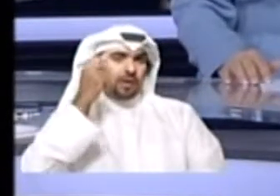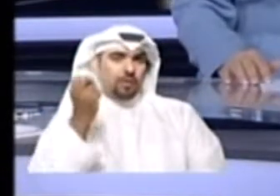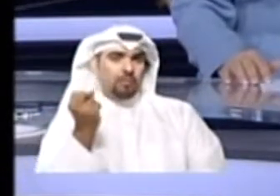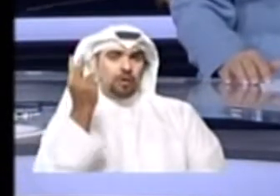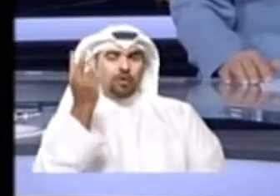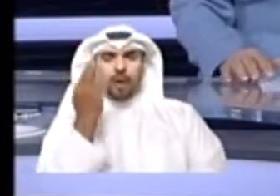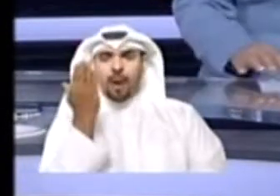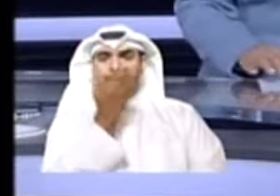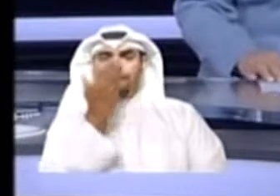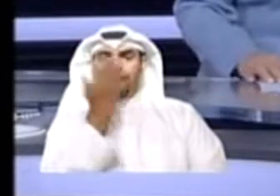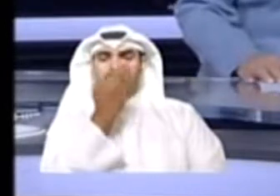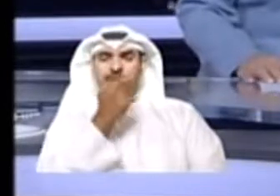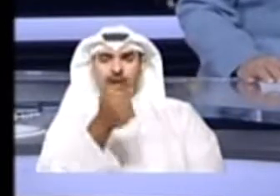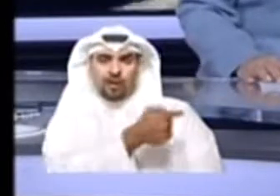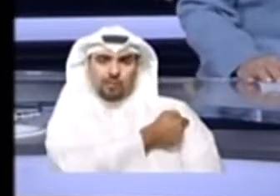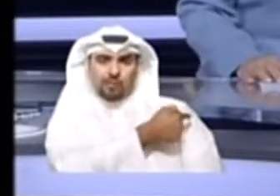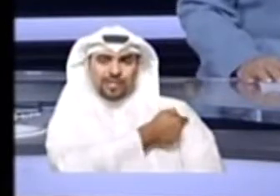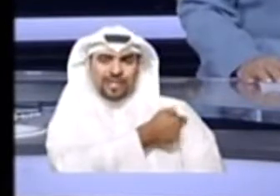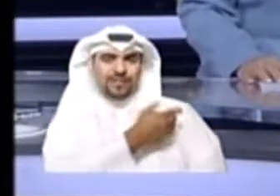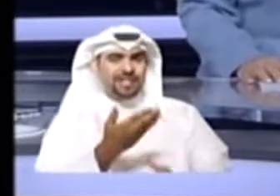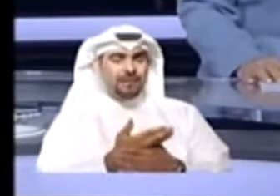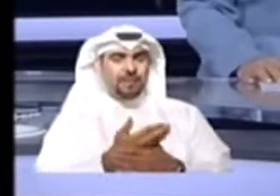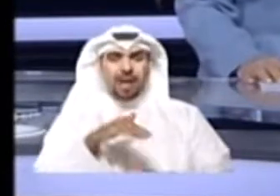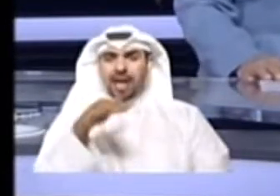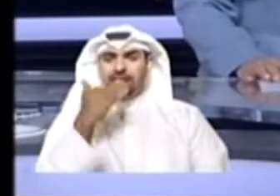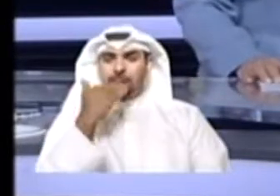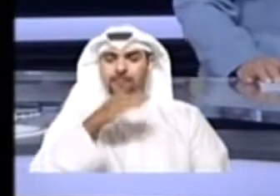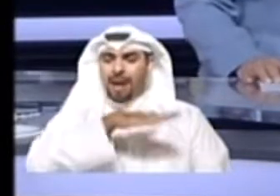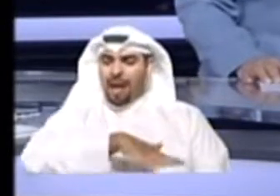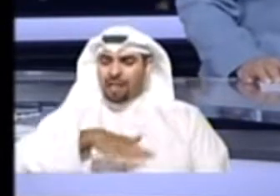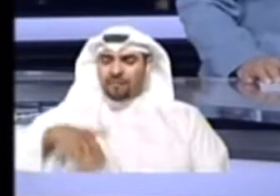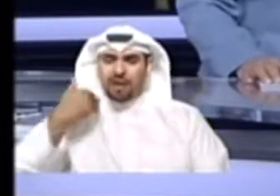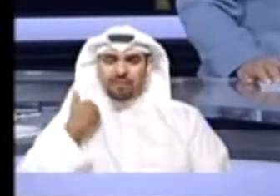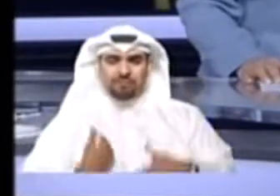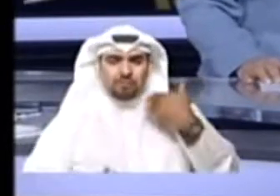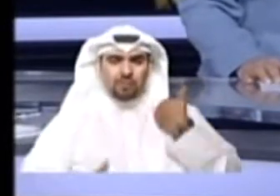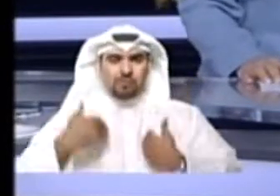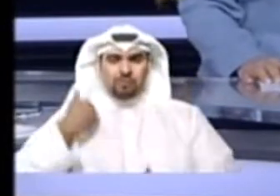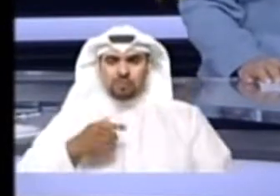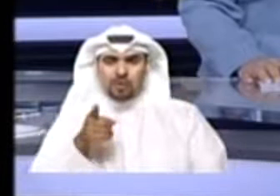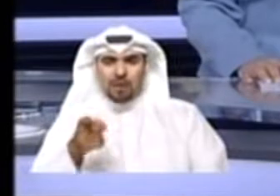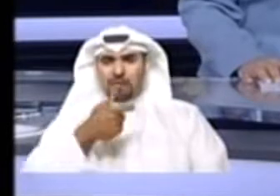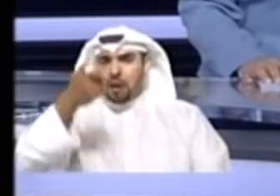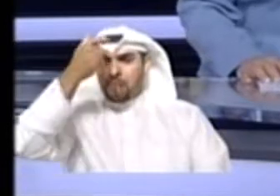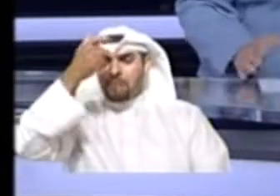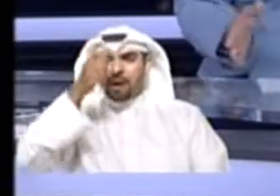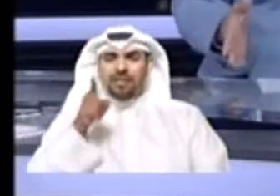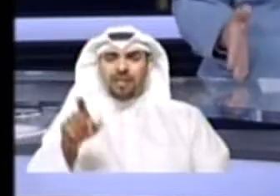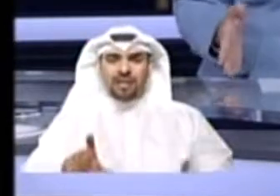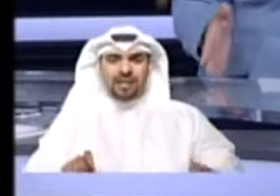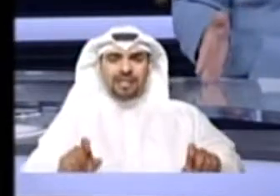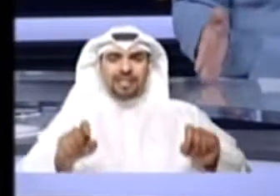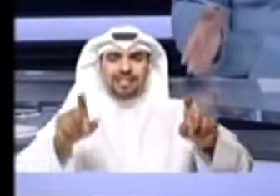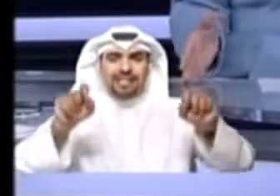المستشفى، وذلك للأطفال المصابين بمرض السرطان الذين حرموا من الالتحاق بالمقاعد الدراسية